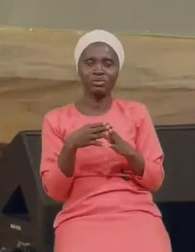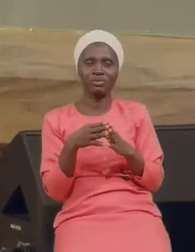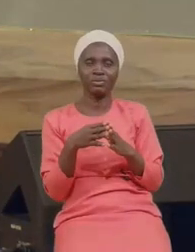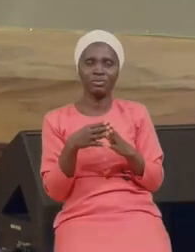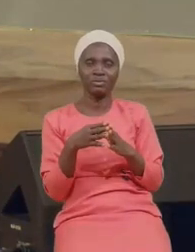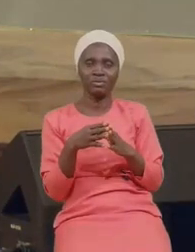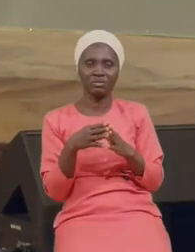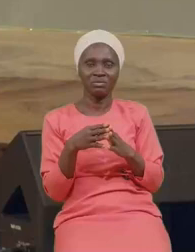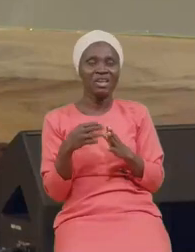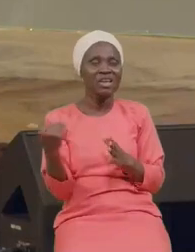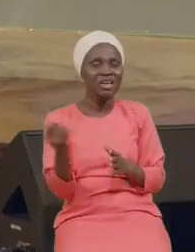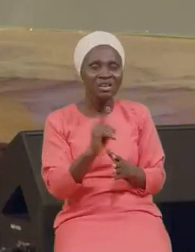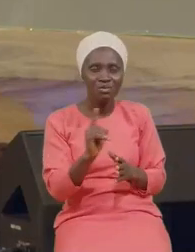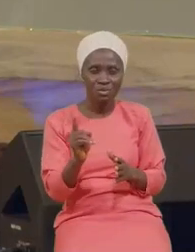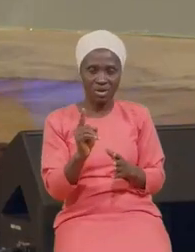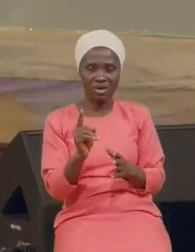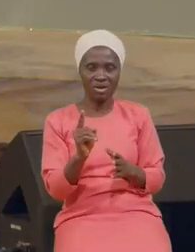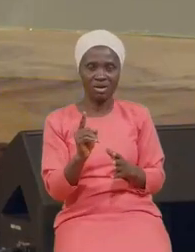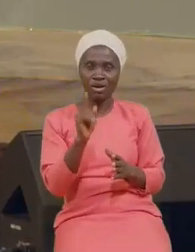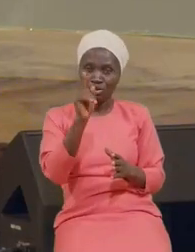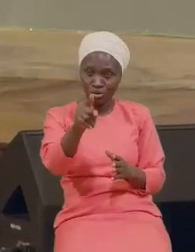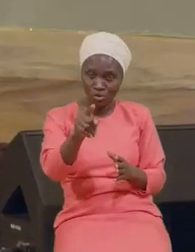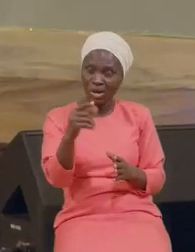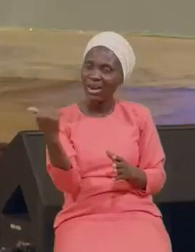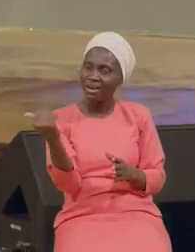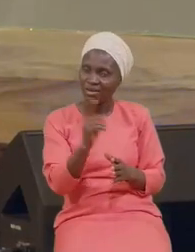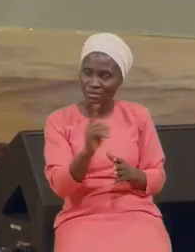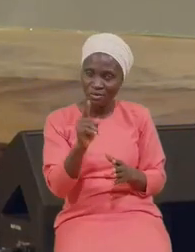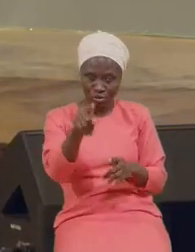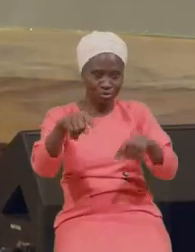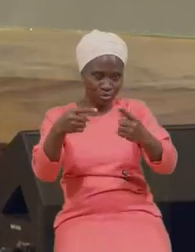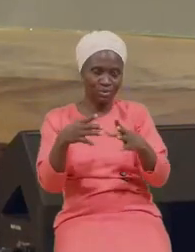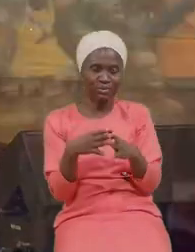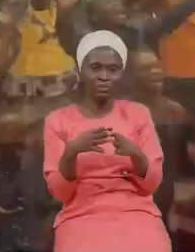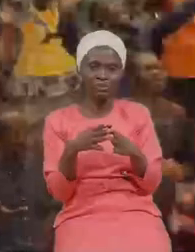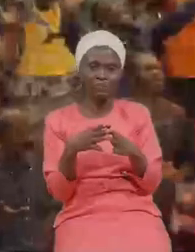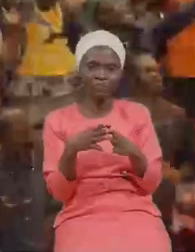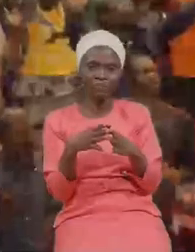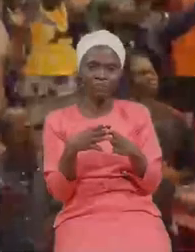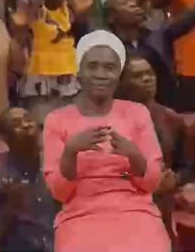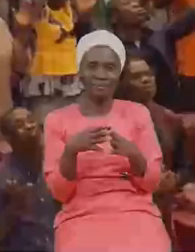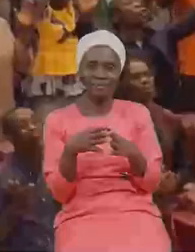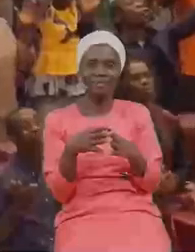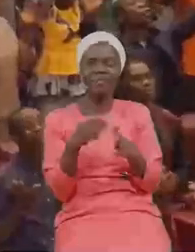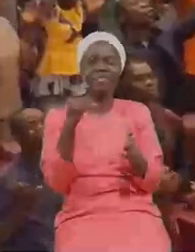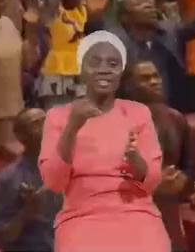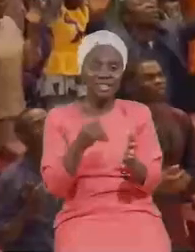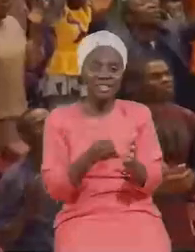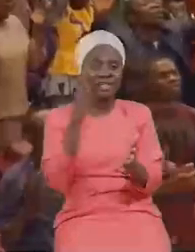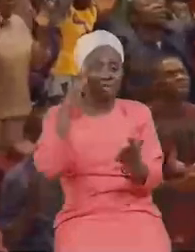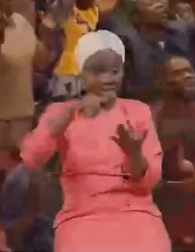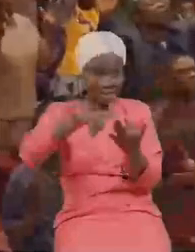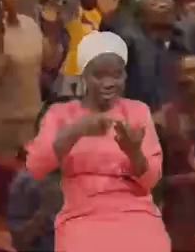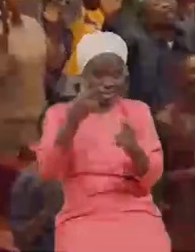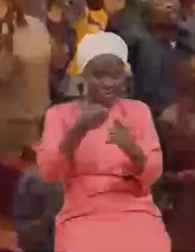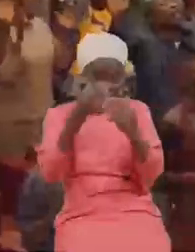ou que tu te trouves où que tu te trouves cela va commencer à